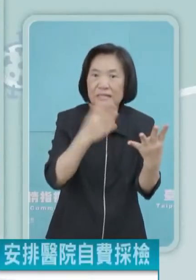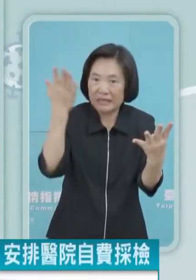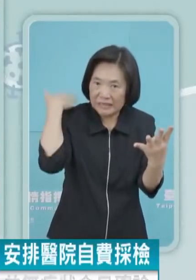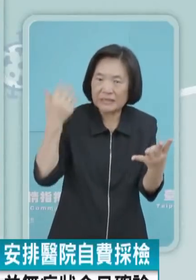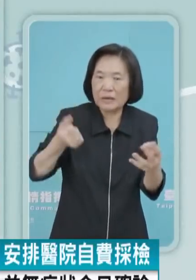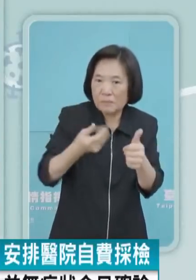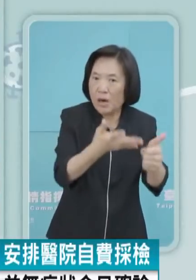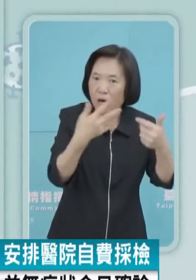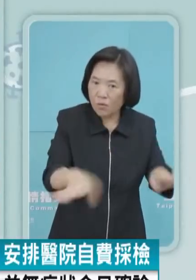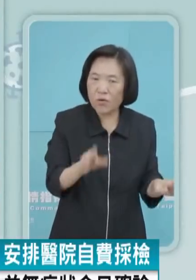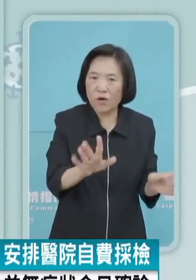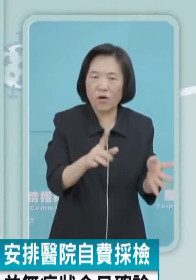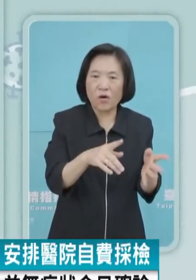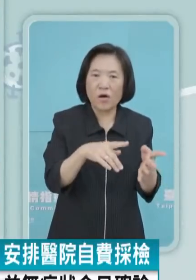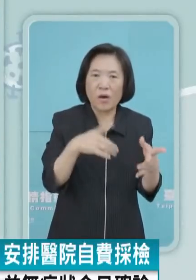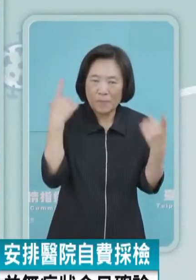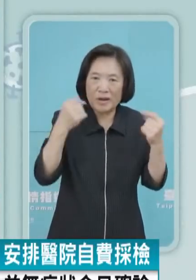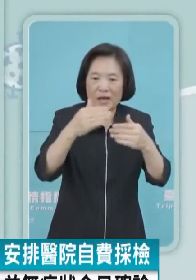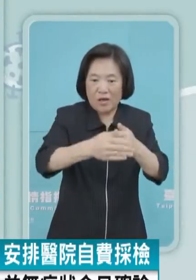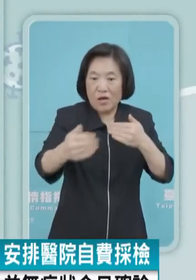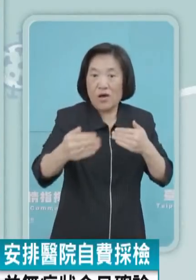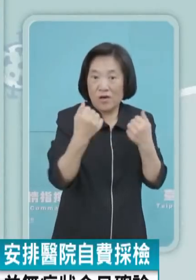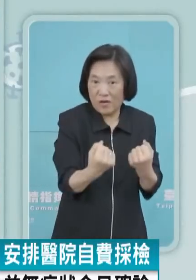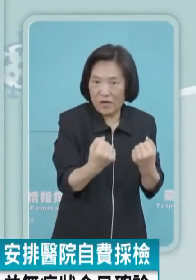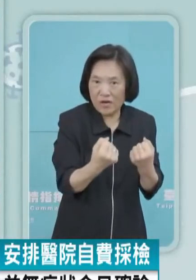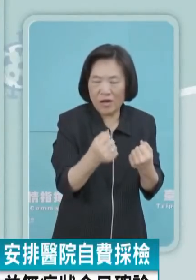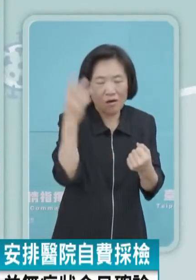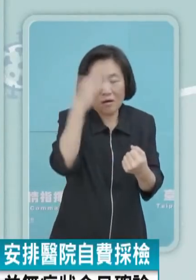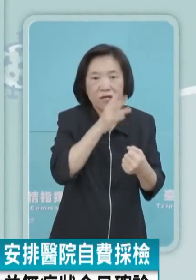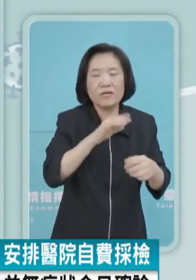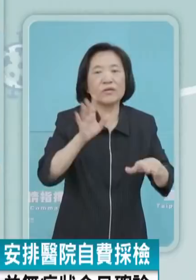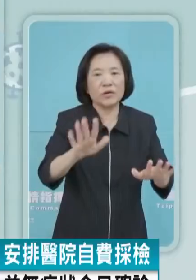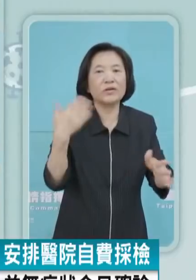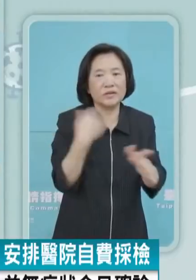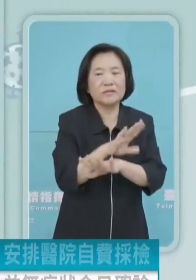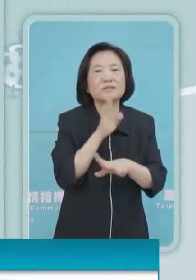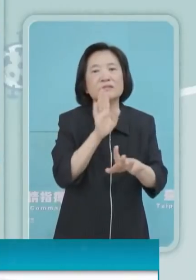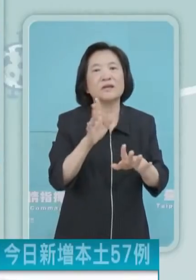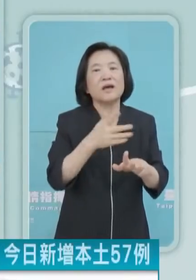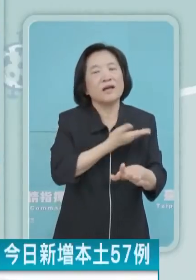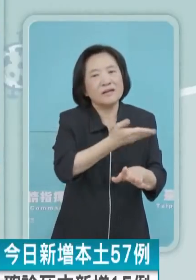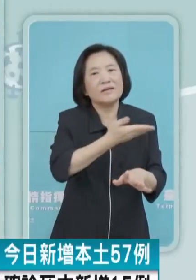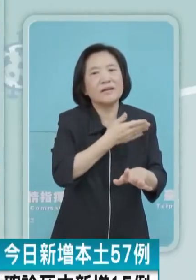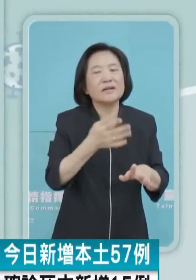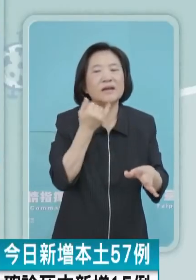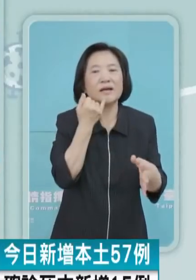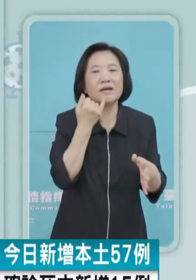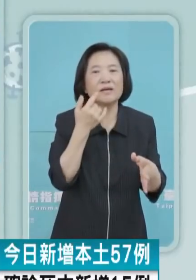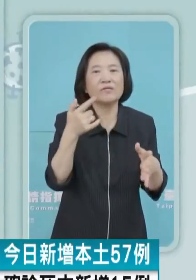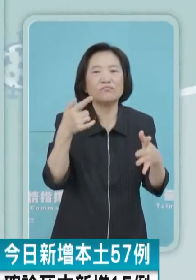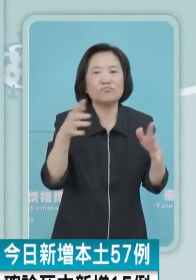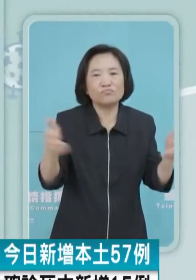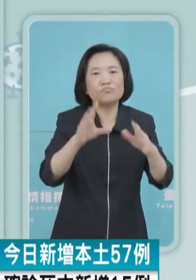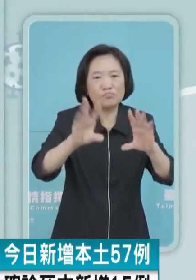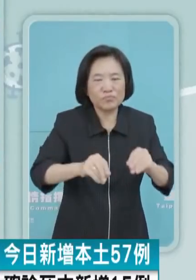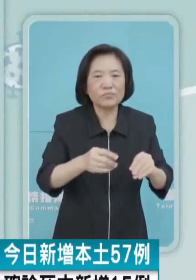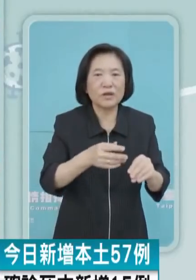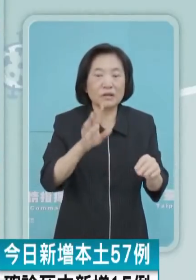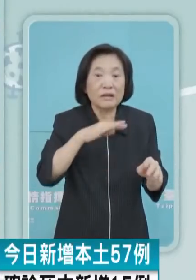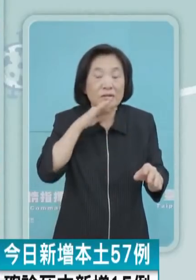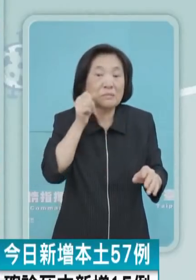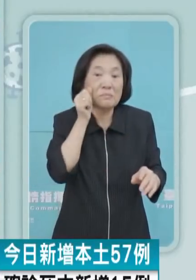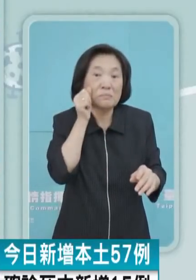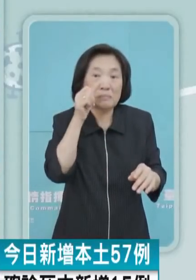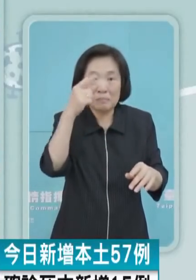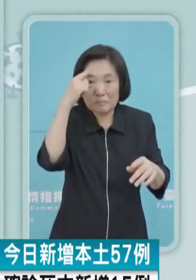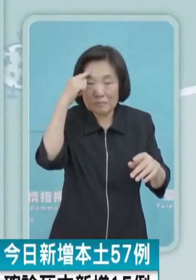染过，那也解除隔离的，只是说在隔了差不多半个月时间再给他做 PCR 的时候，他还是阳性。